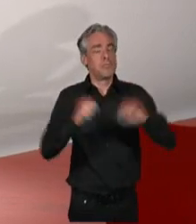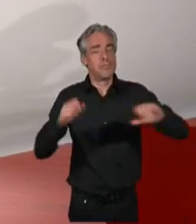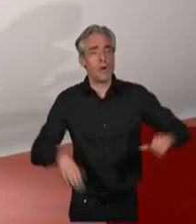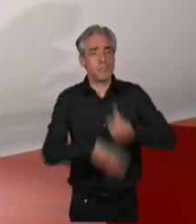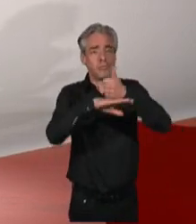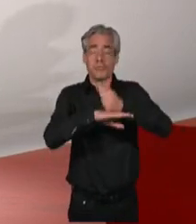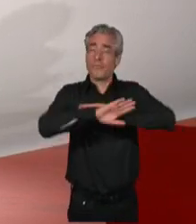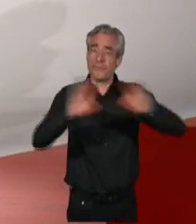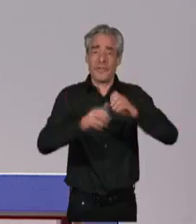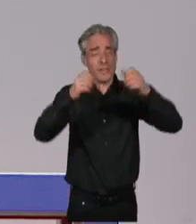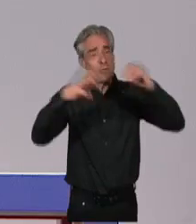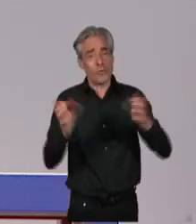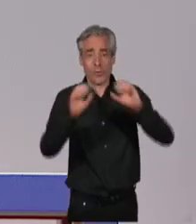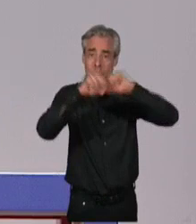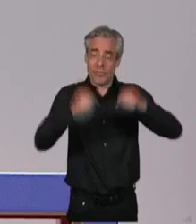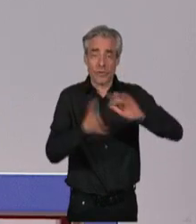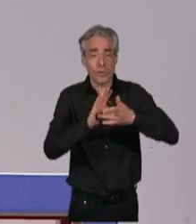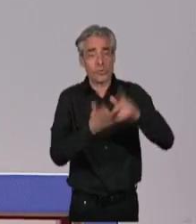le pays.